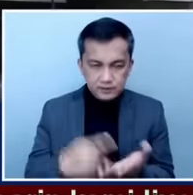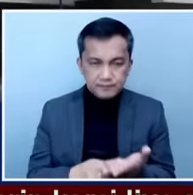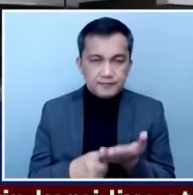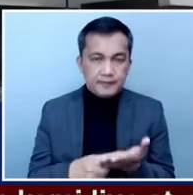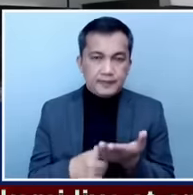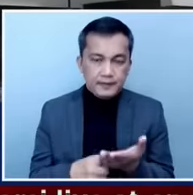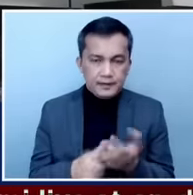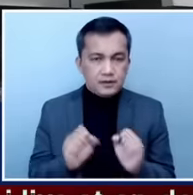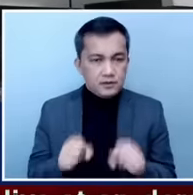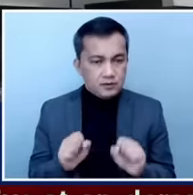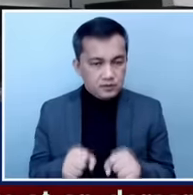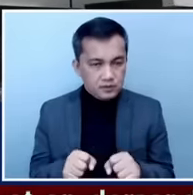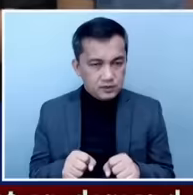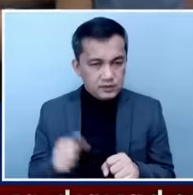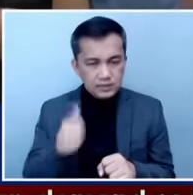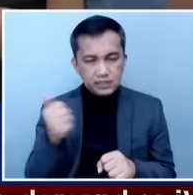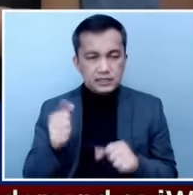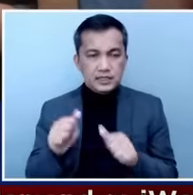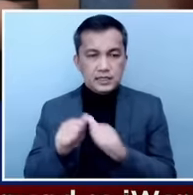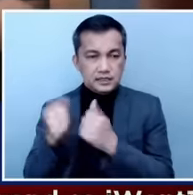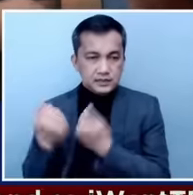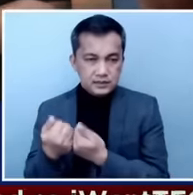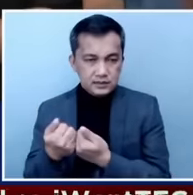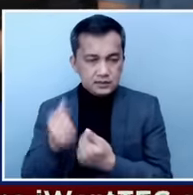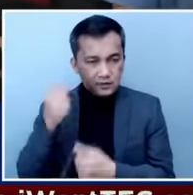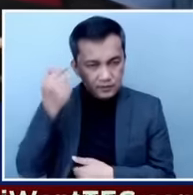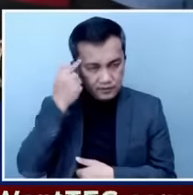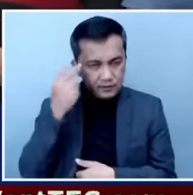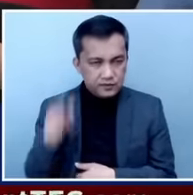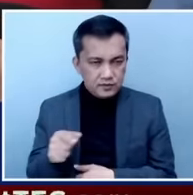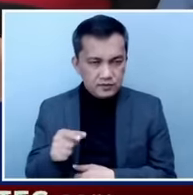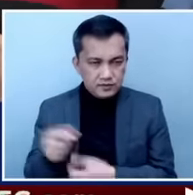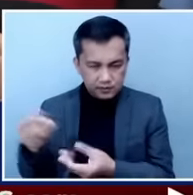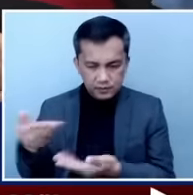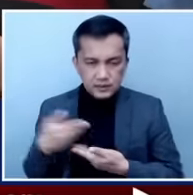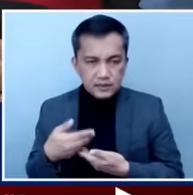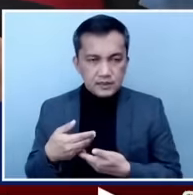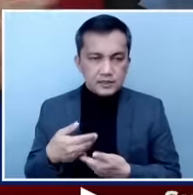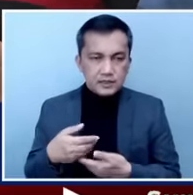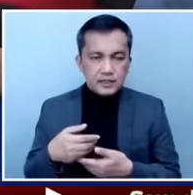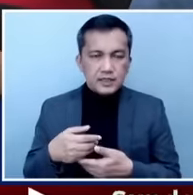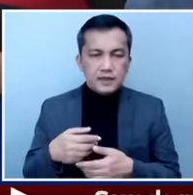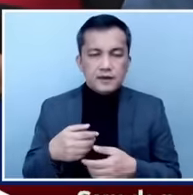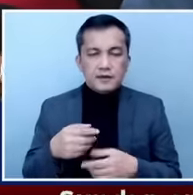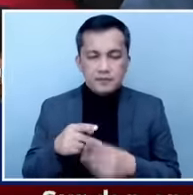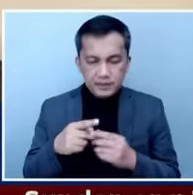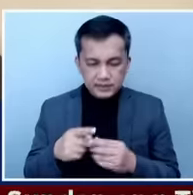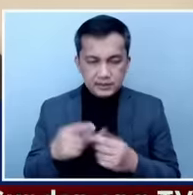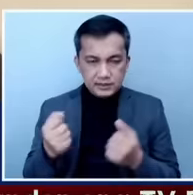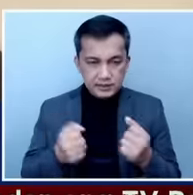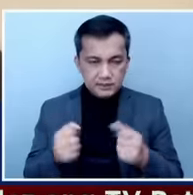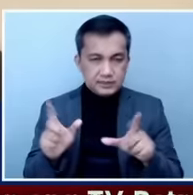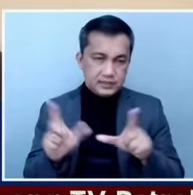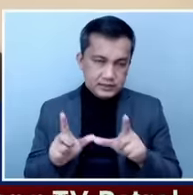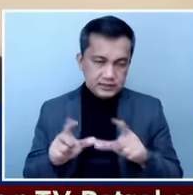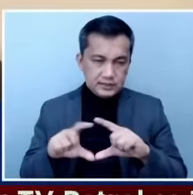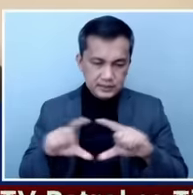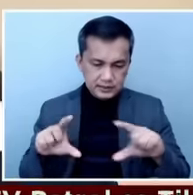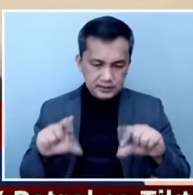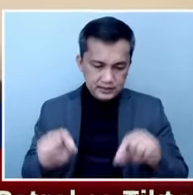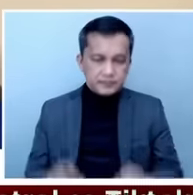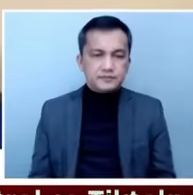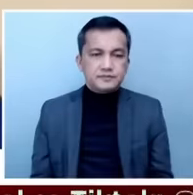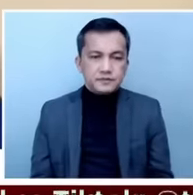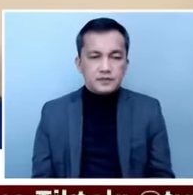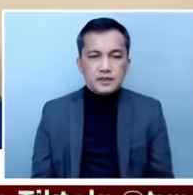rin ang posibilidad na ibang ahensya na ng gobyerno ang mag-supply ng plastic driver's license cards. So ngayon ang pinakabago